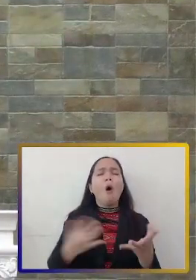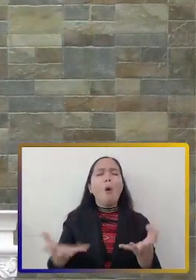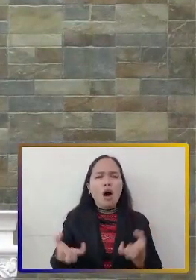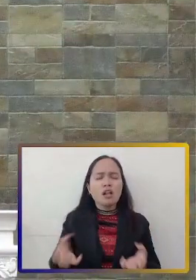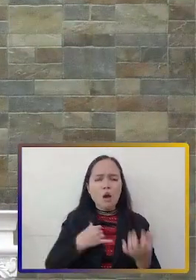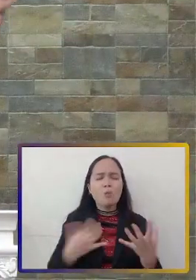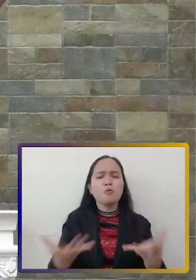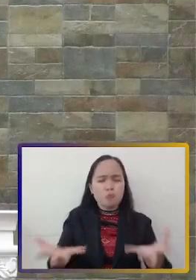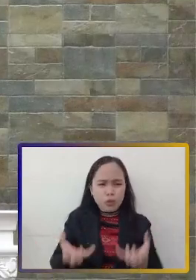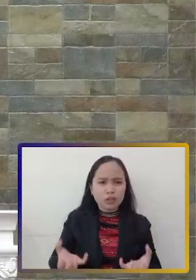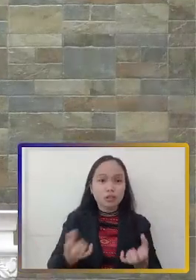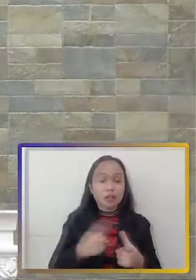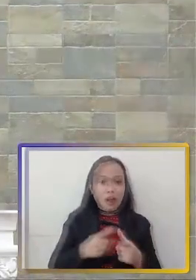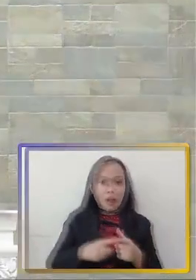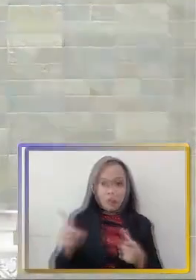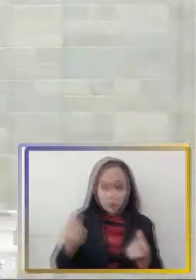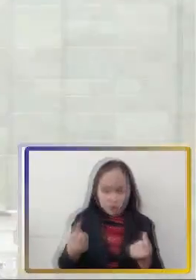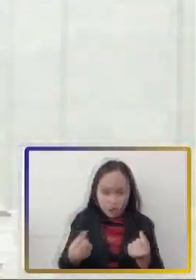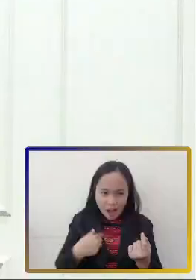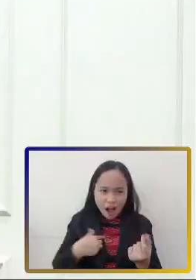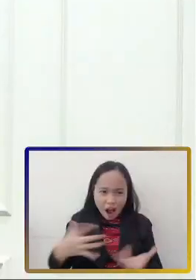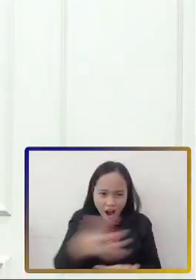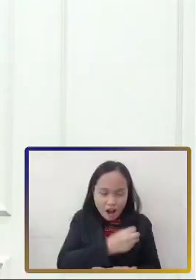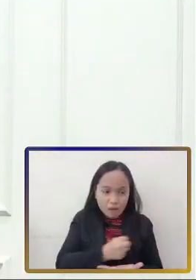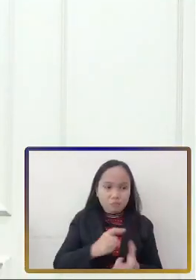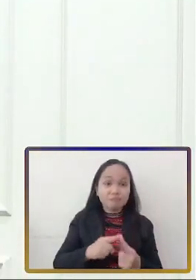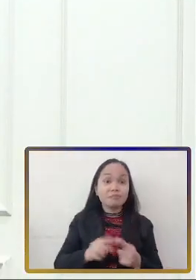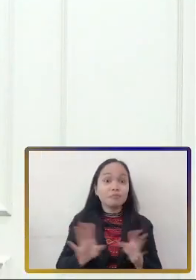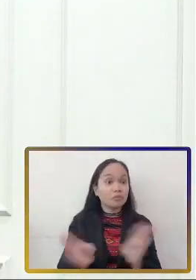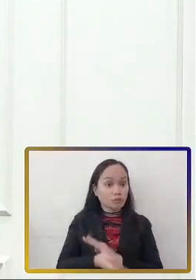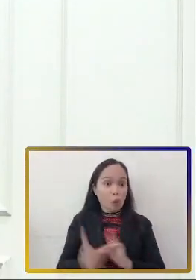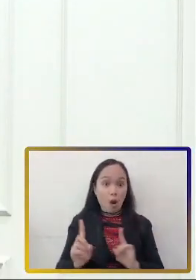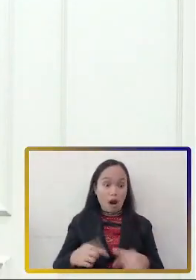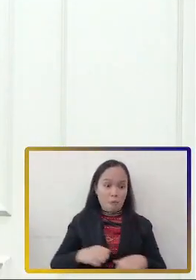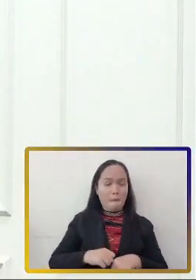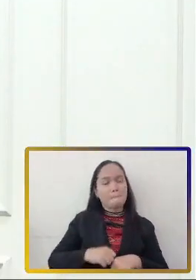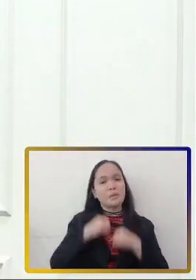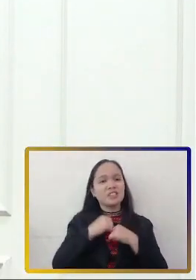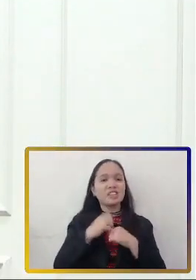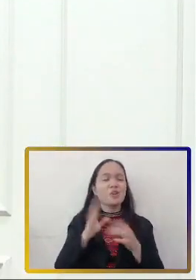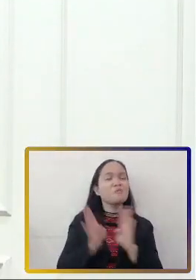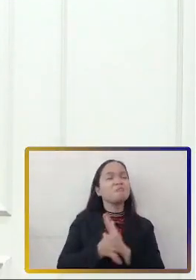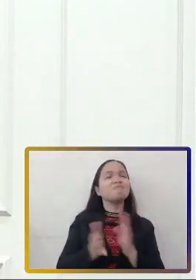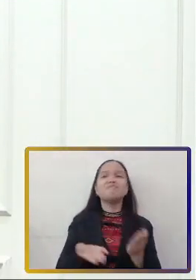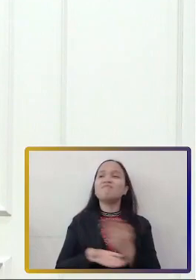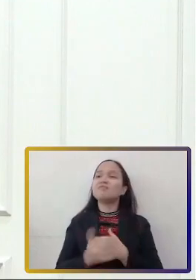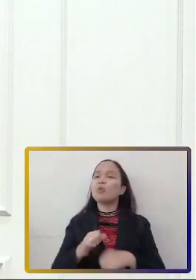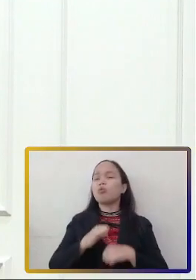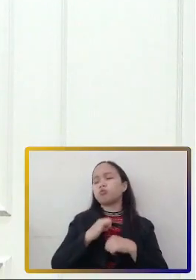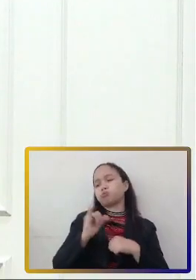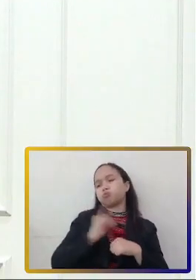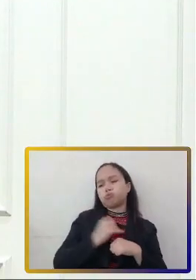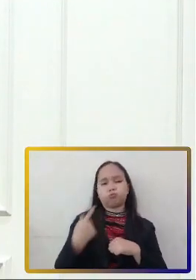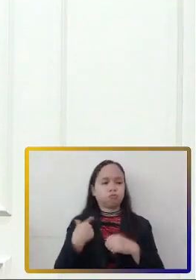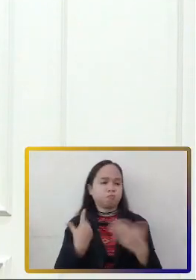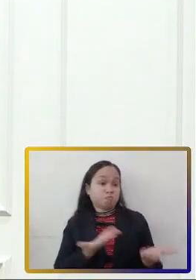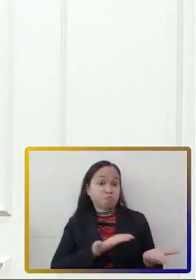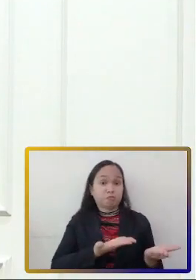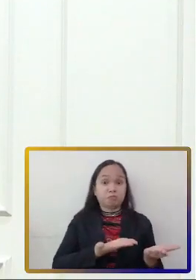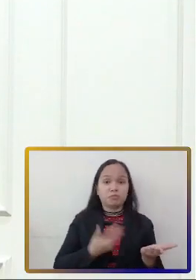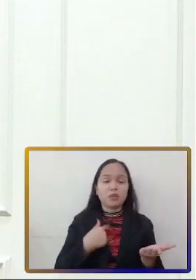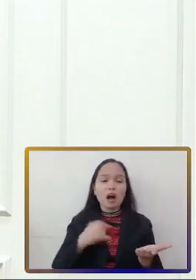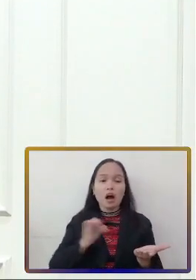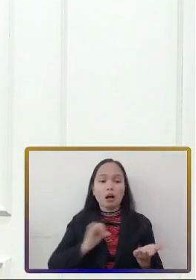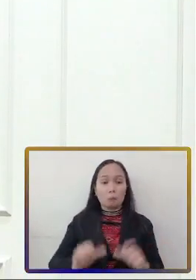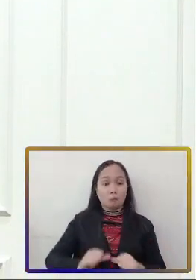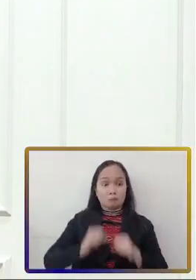gusto ko ng ganito, and then we make pride of it. And so we are so proud na meron tayong ganyan, na na-acquired natin